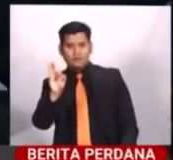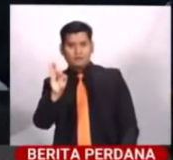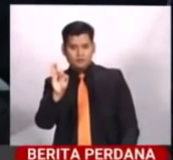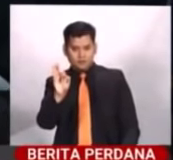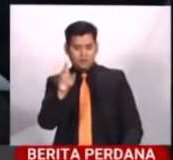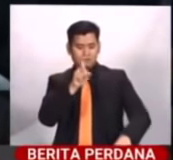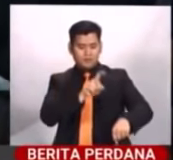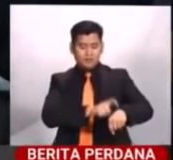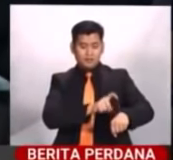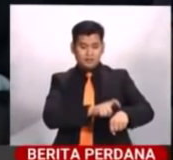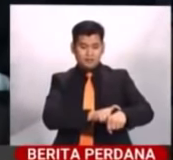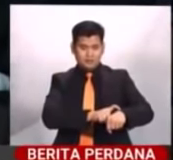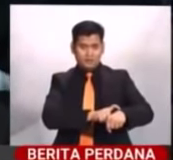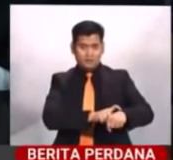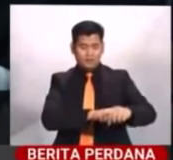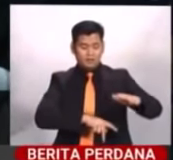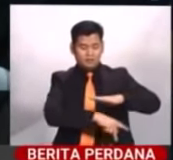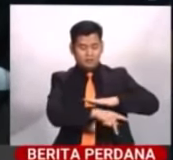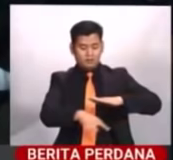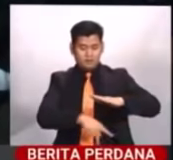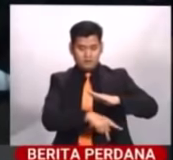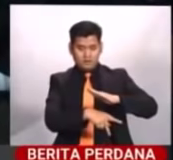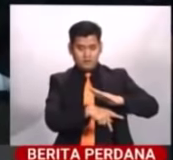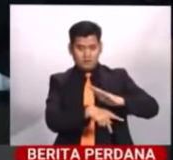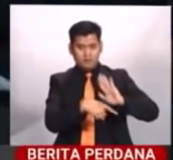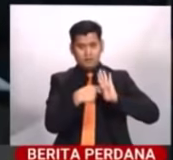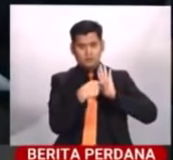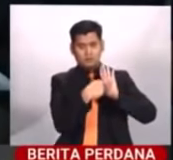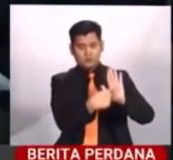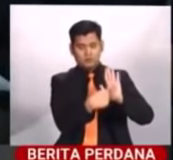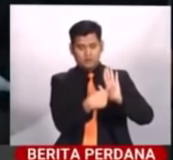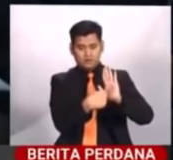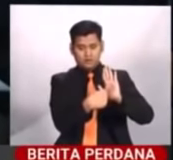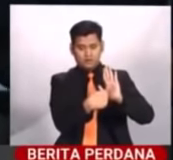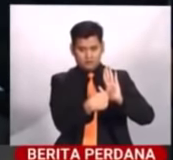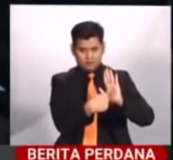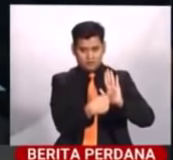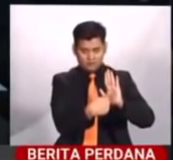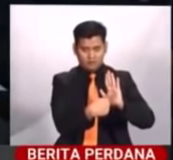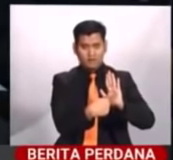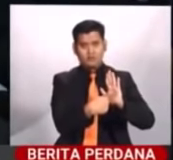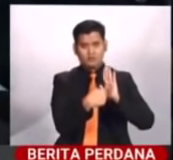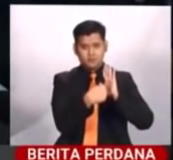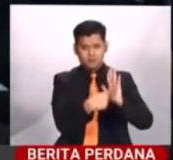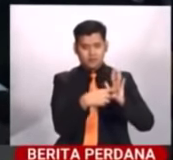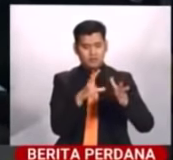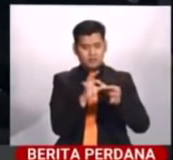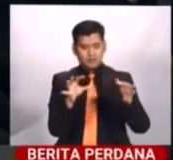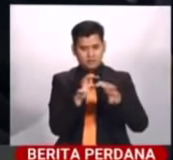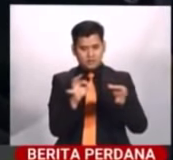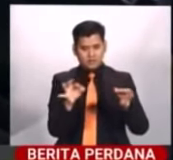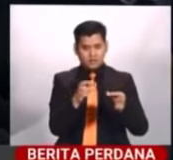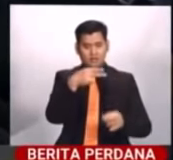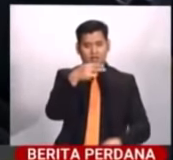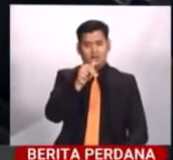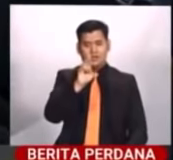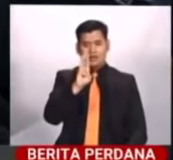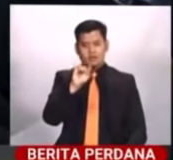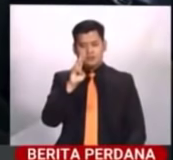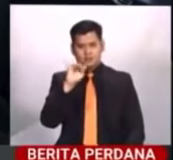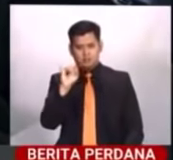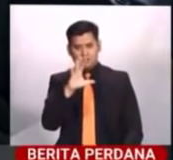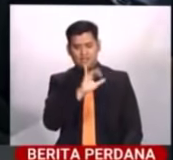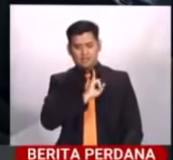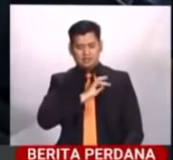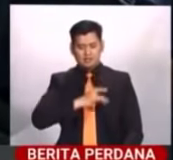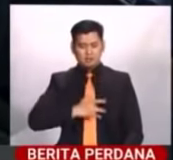masa filem itu baru keluar premier. Satu pemergian dan juga kita rasa sedihlah kerana